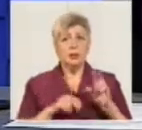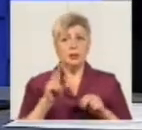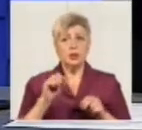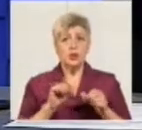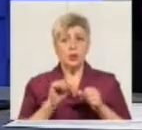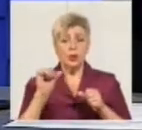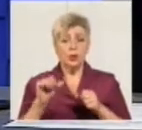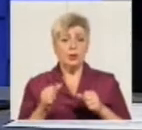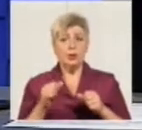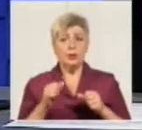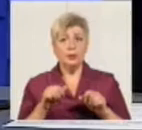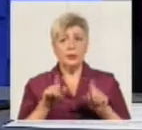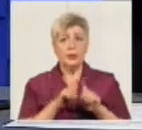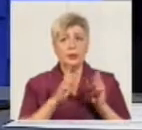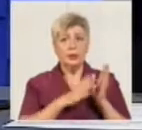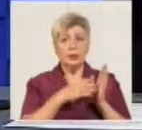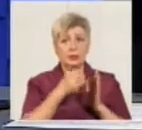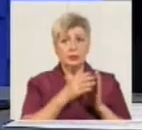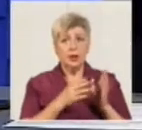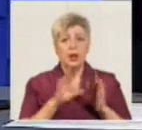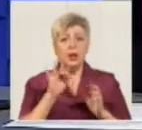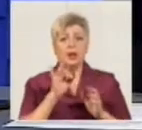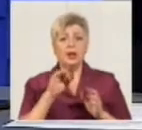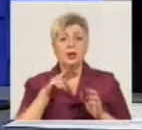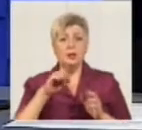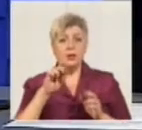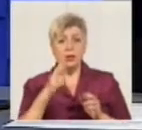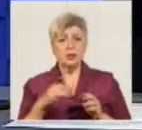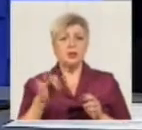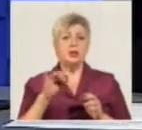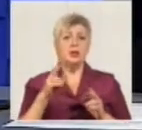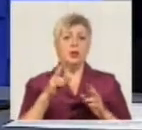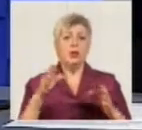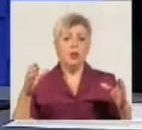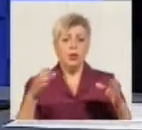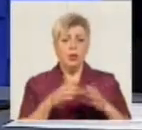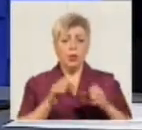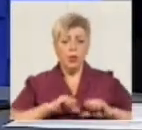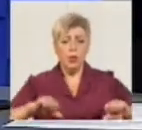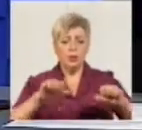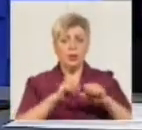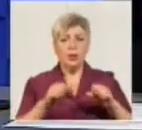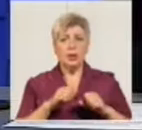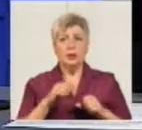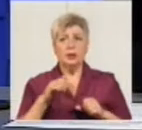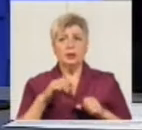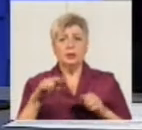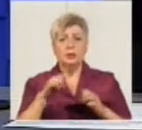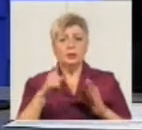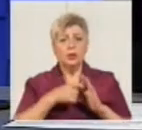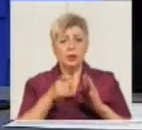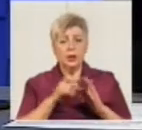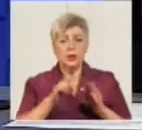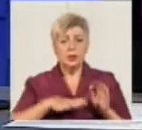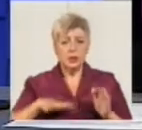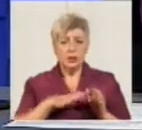окрім таких дат, там Іловайський котел, Дебальцево, Донецький аеропорт, Луганський аеропорт,